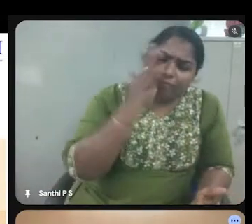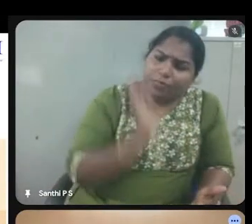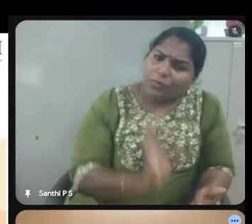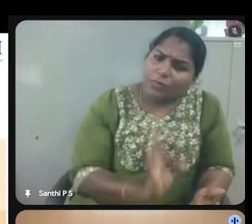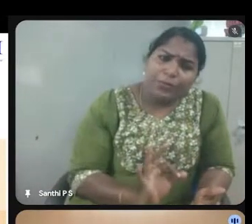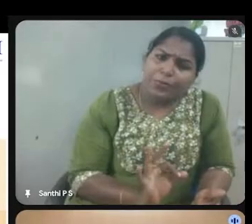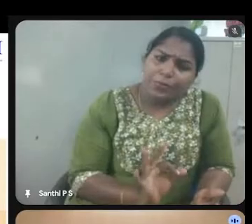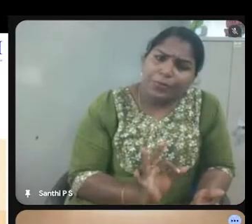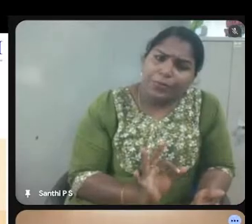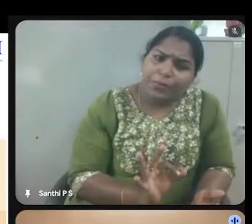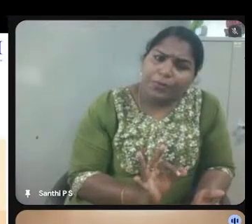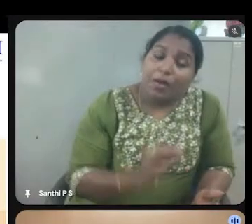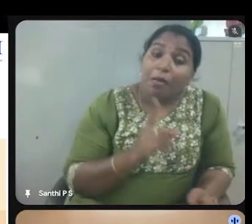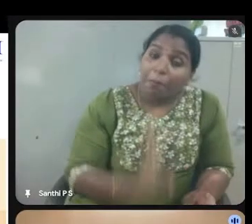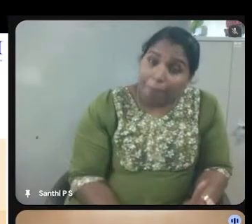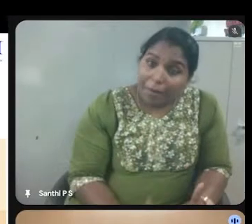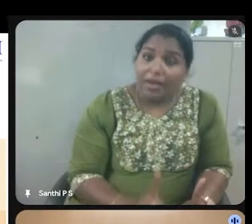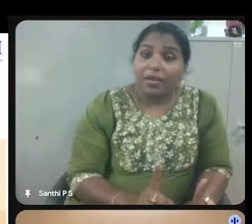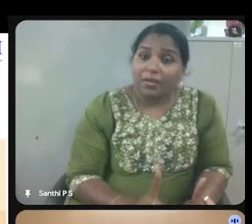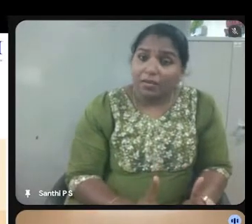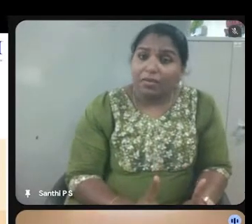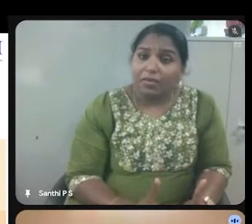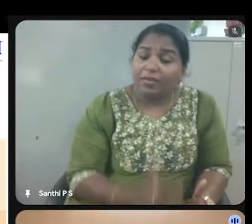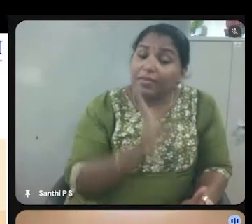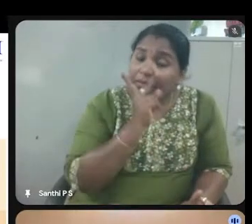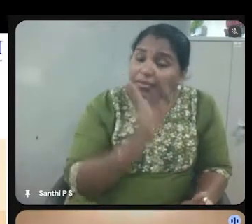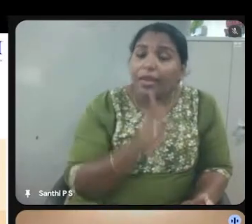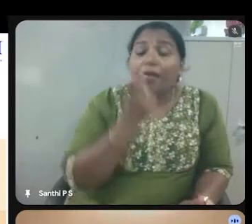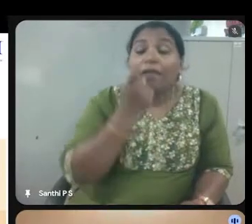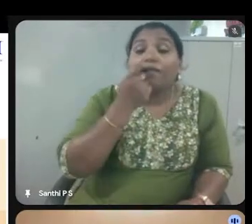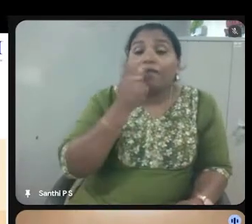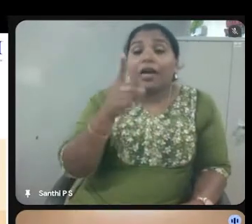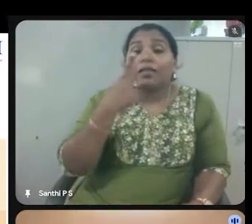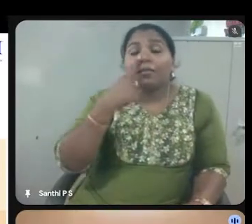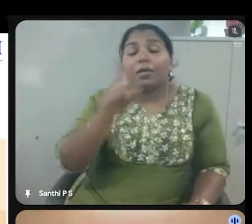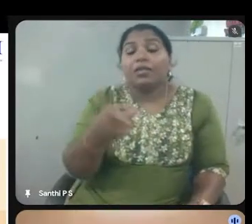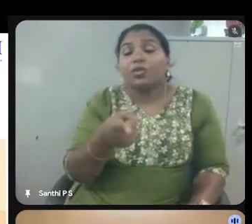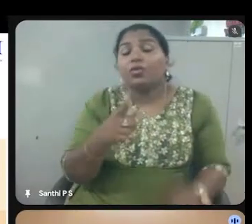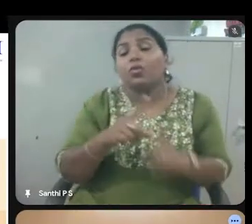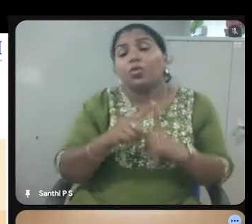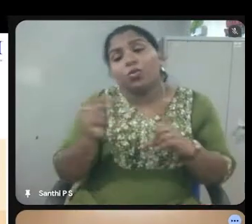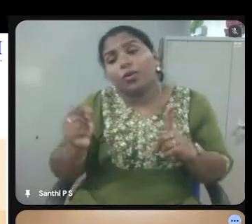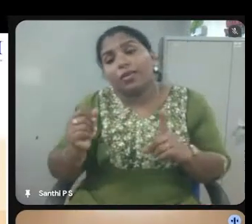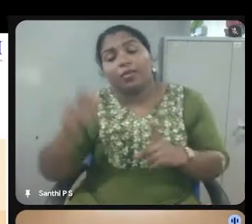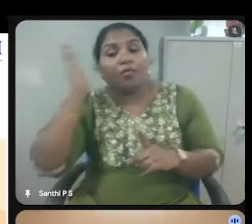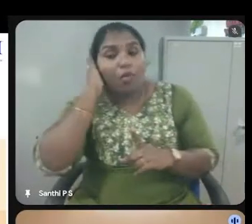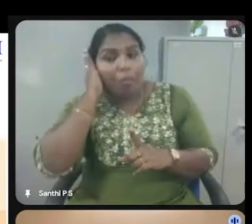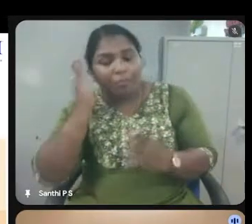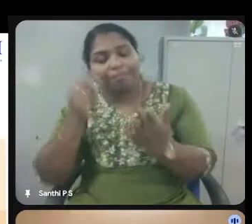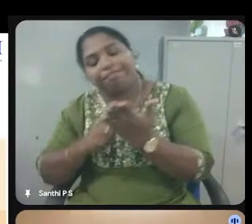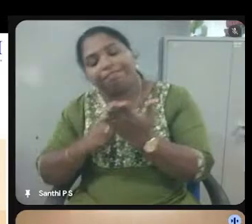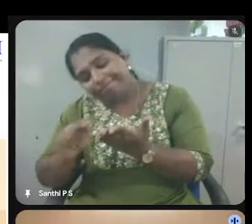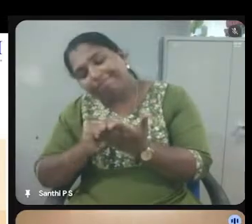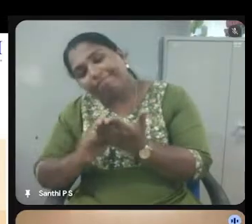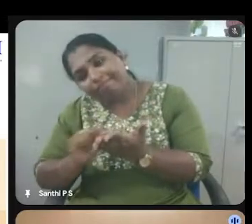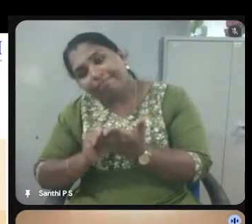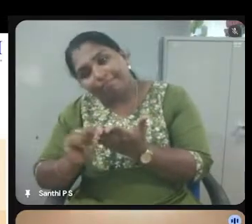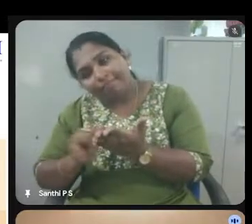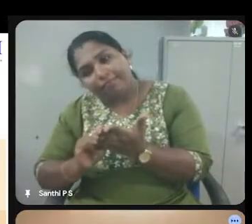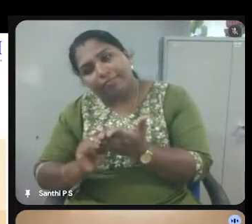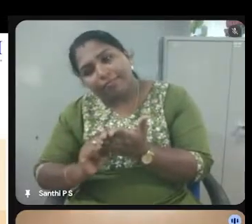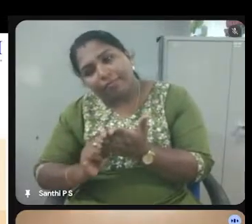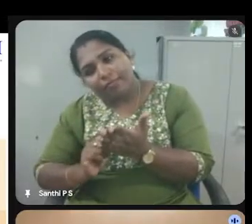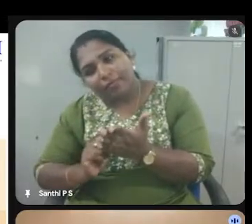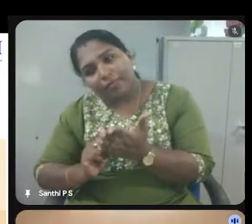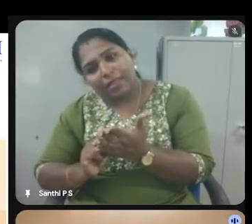കൊടുക്കുന്നുണ്ടാവില്ല. പക്ഷെ അവിടെ എഗെയിൻ എന്താ പറയുക പാരന്റ്സിന്റെ സ്ക്രീൻ ടൈം കൂടുതൽ കാരണം നേരത്തെ പറഞ്ഞ പാരന്റ്സ് ആൻഡ്